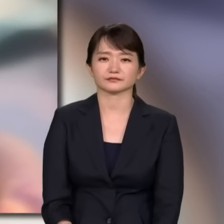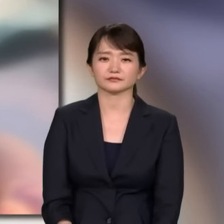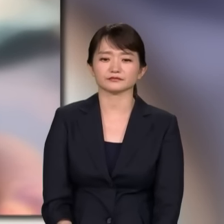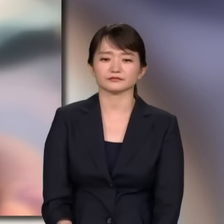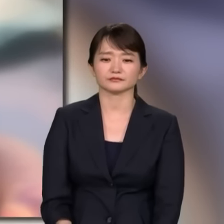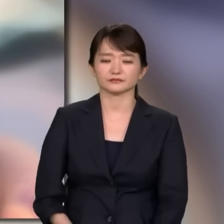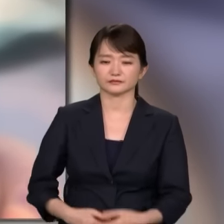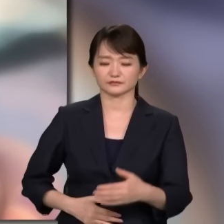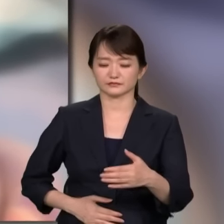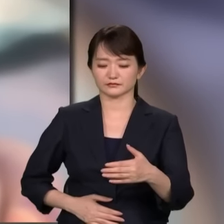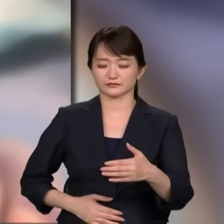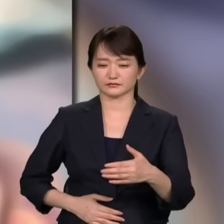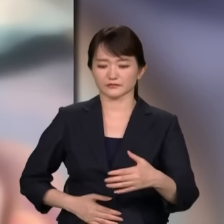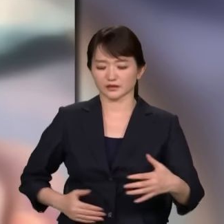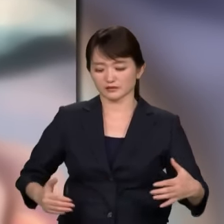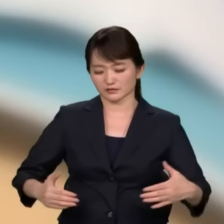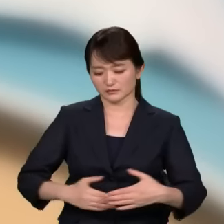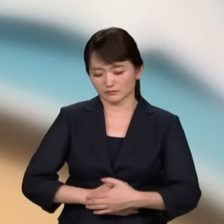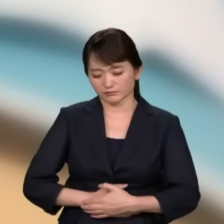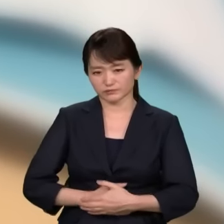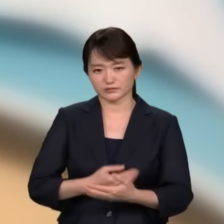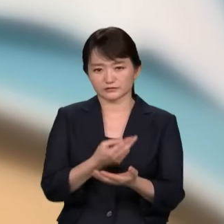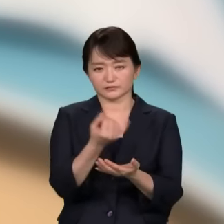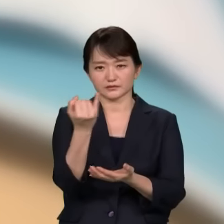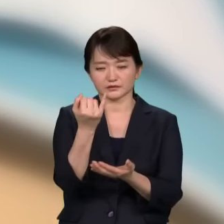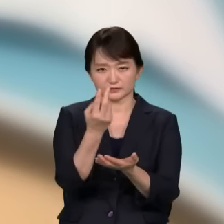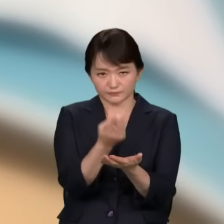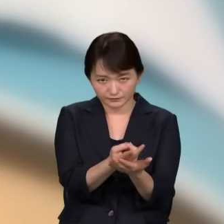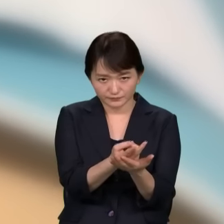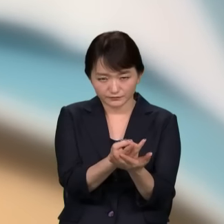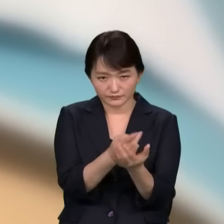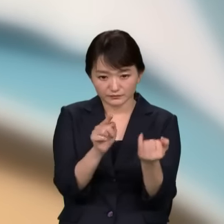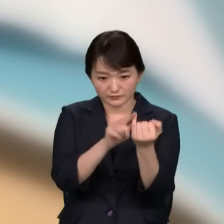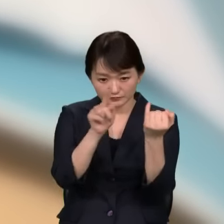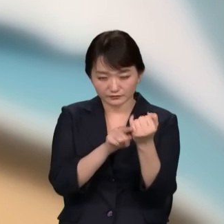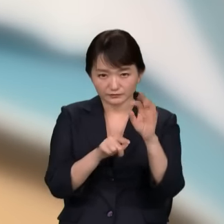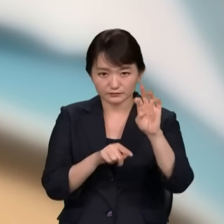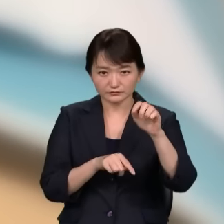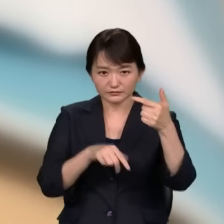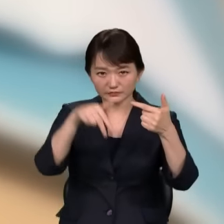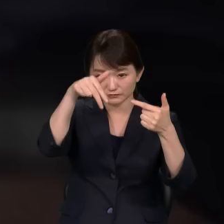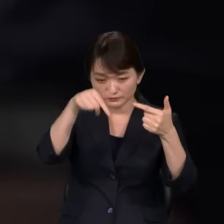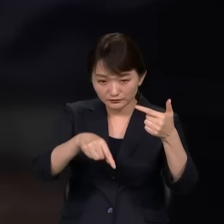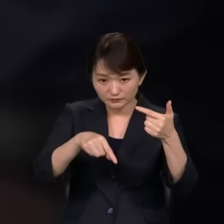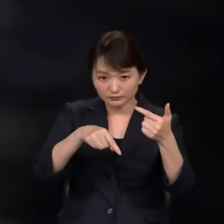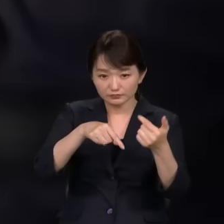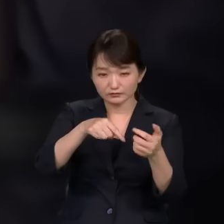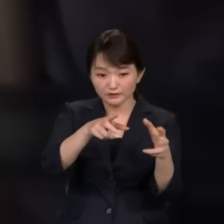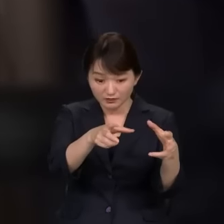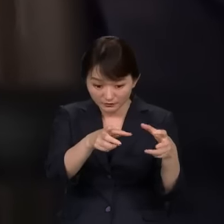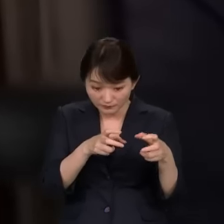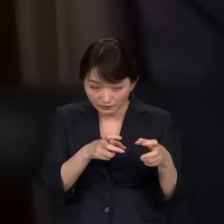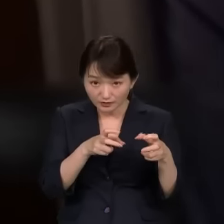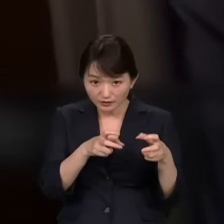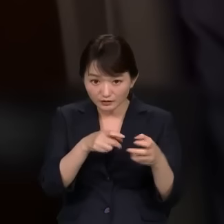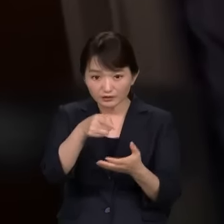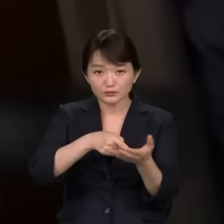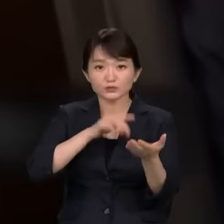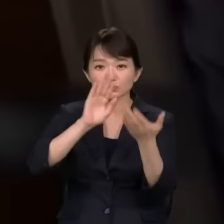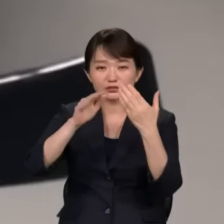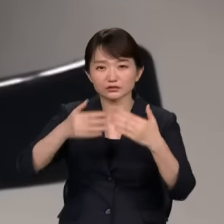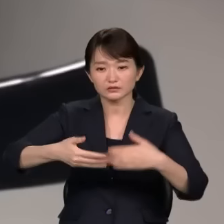배에 복대를 한 여성이 누워 있습니다. 임신 36주에 임신 중지를 했다고 한 유튜버가 수술 직후 올린